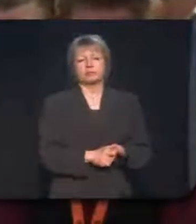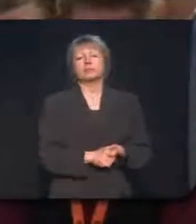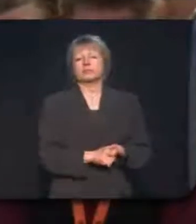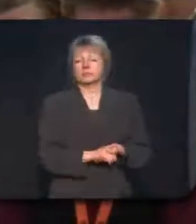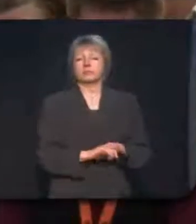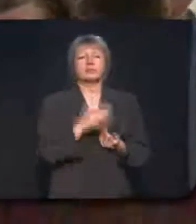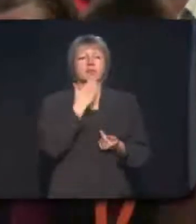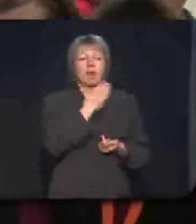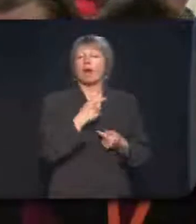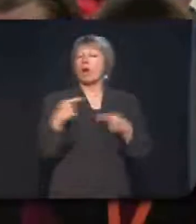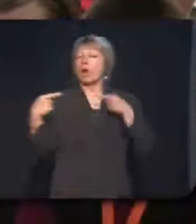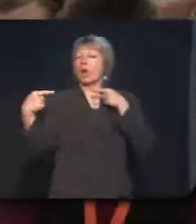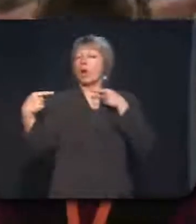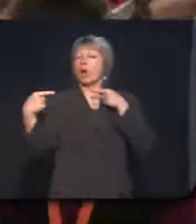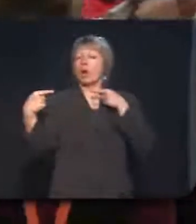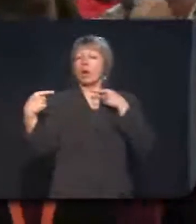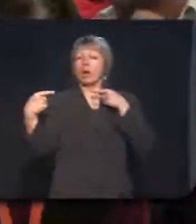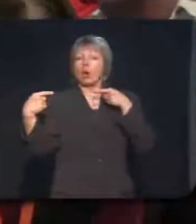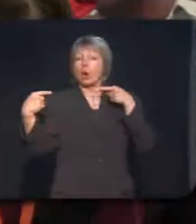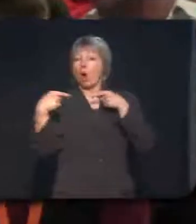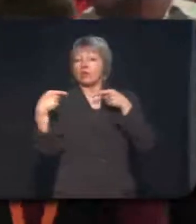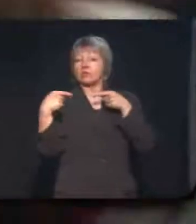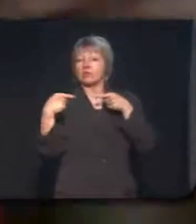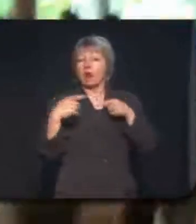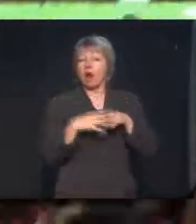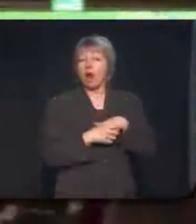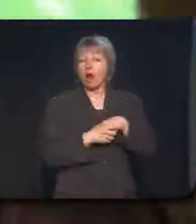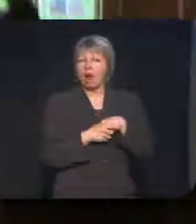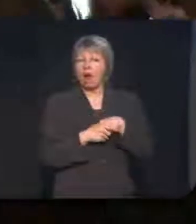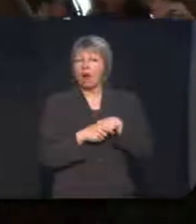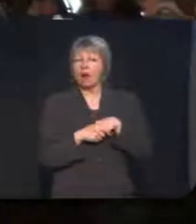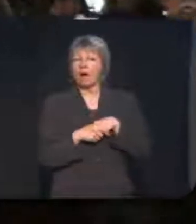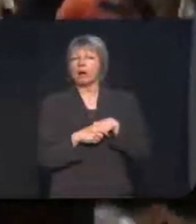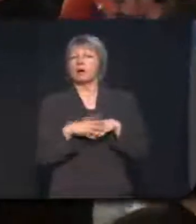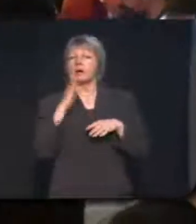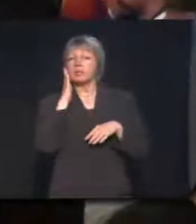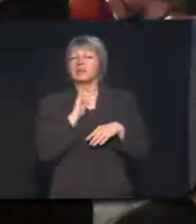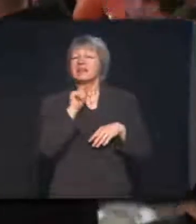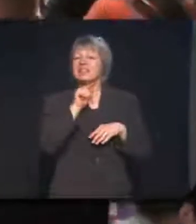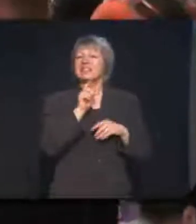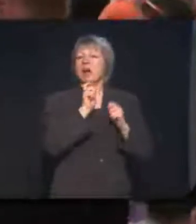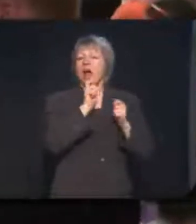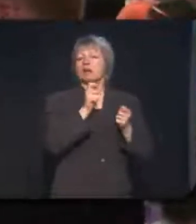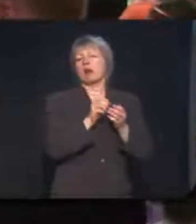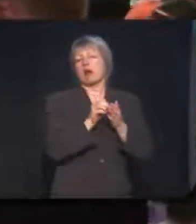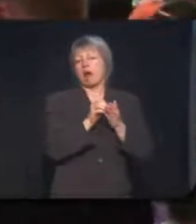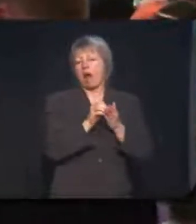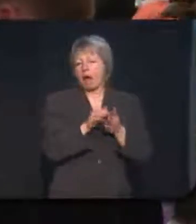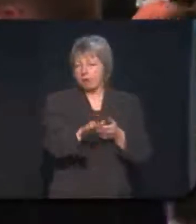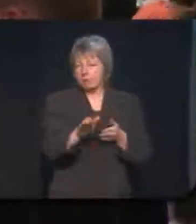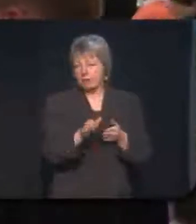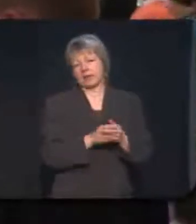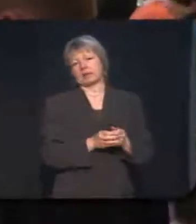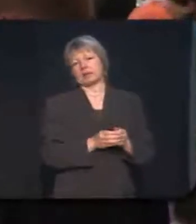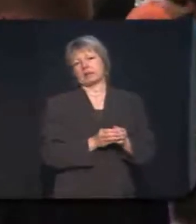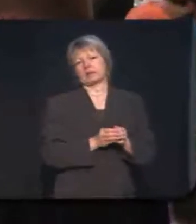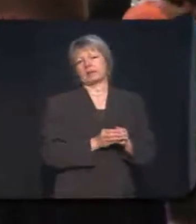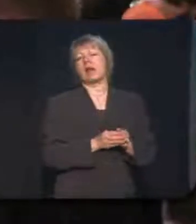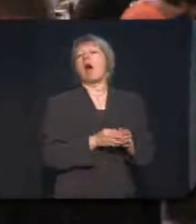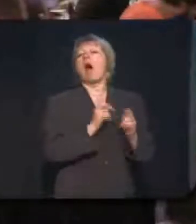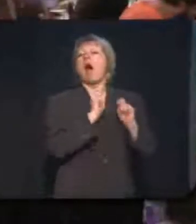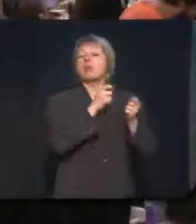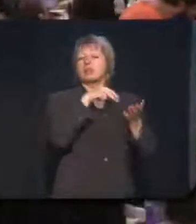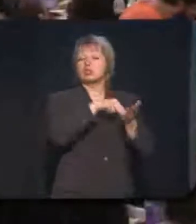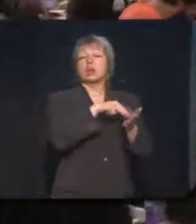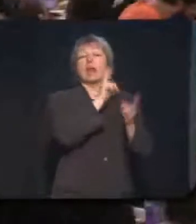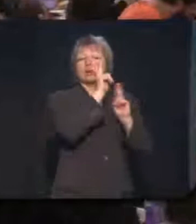vielen Dank und Contra ja ich bitte euch diesen Antrag abzulehnen ich gebe den Antragsteller Recht